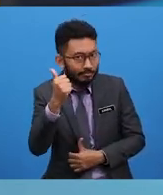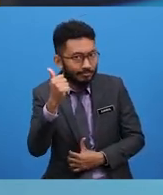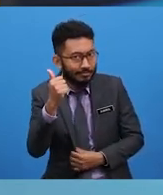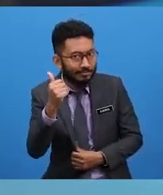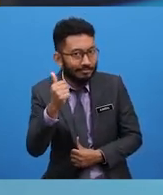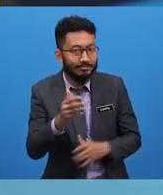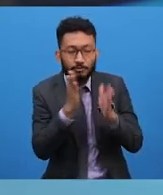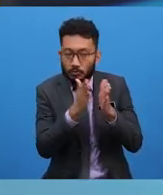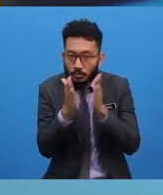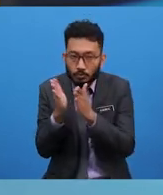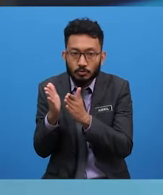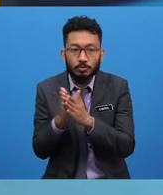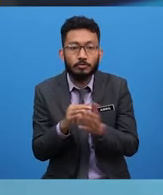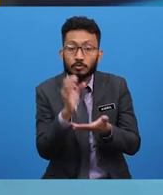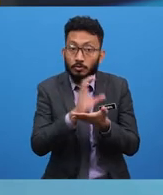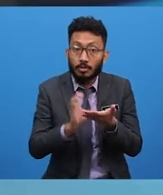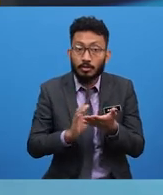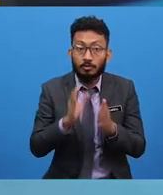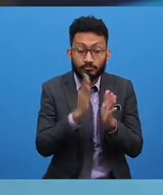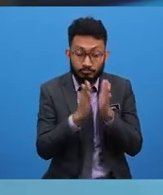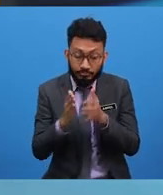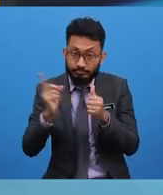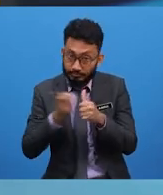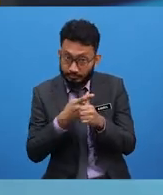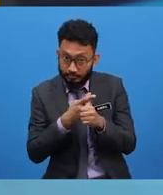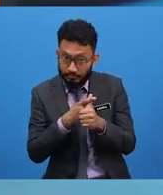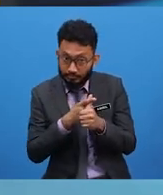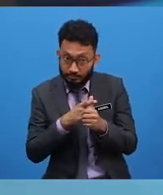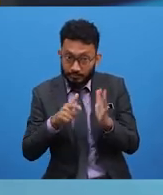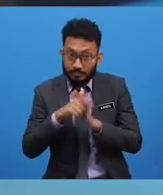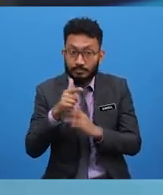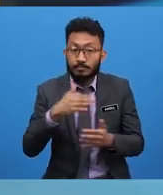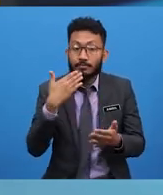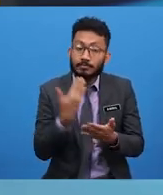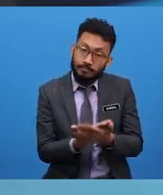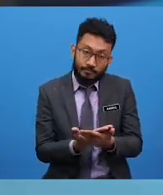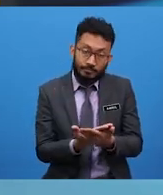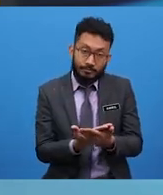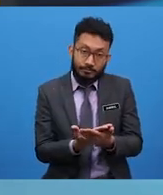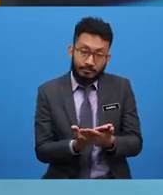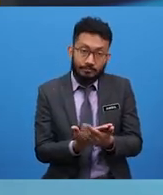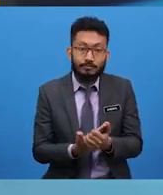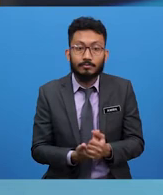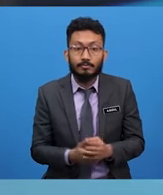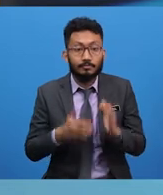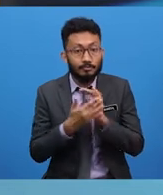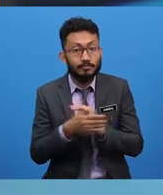susunan reka corak yang tersusun adalah lebih baik. Oleh